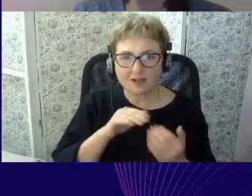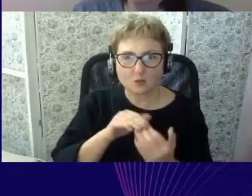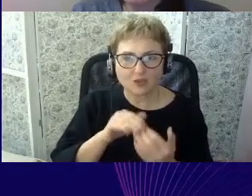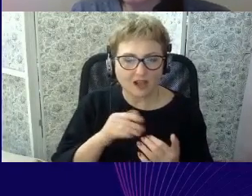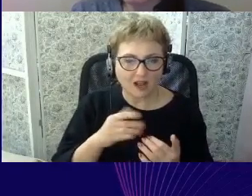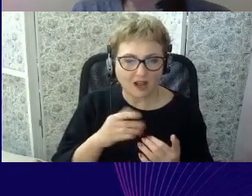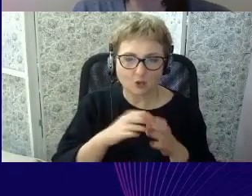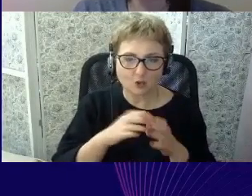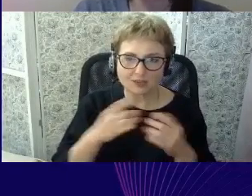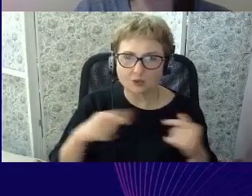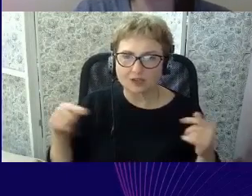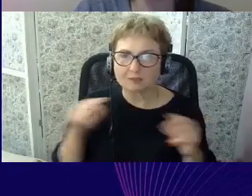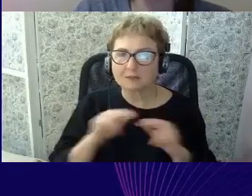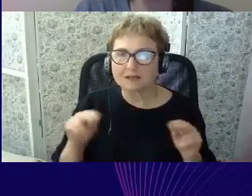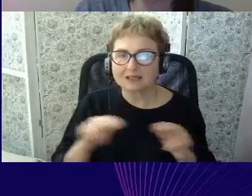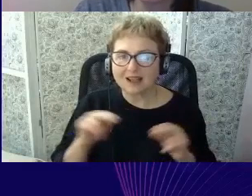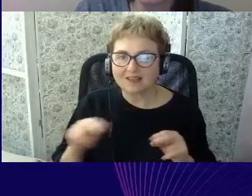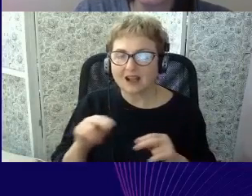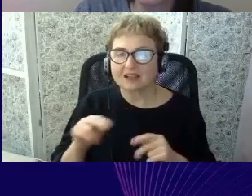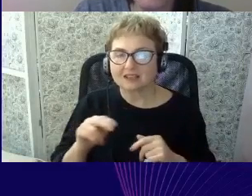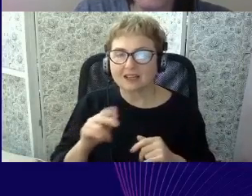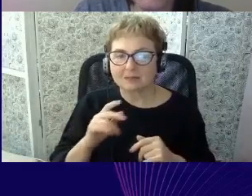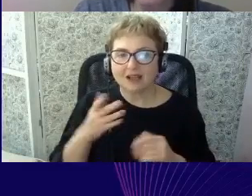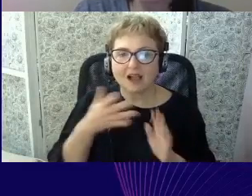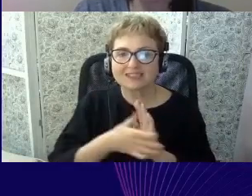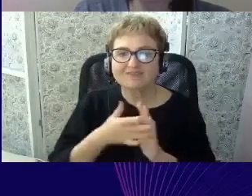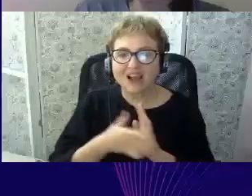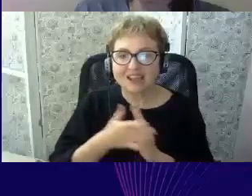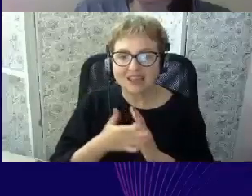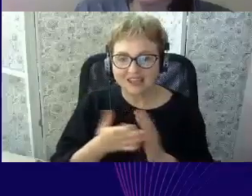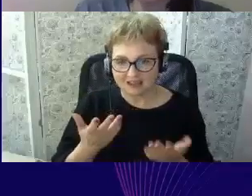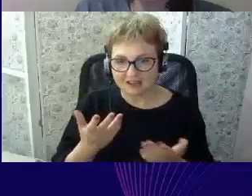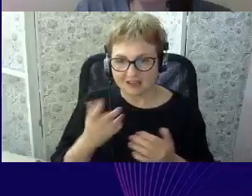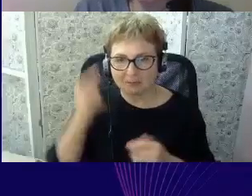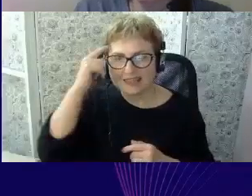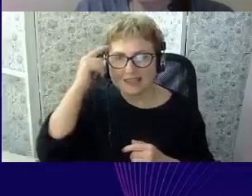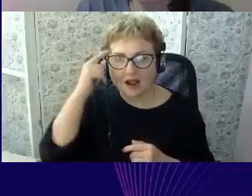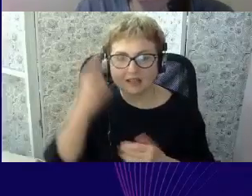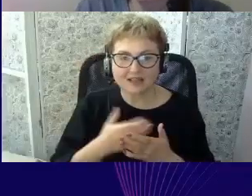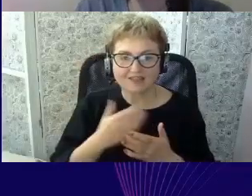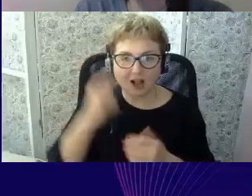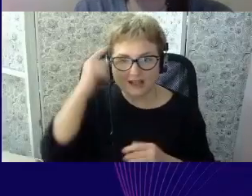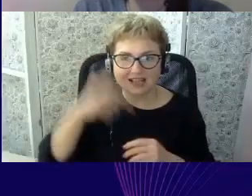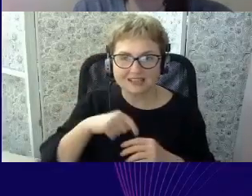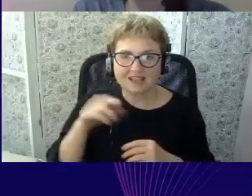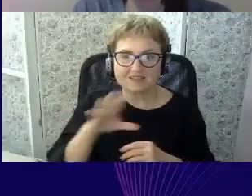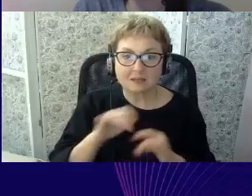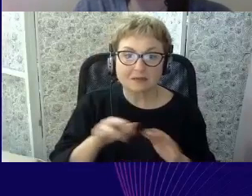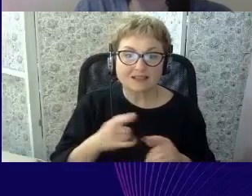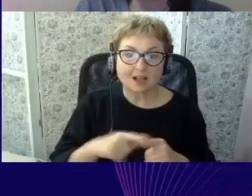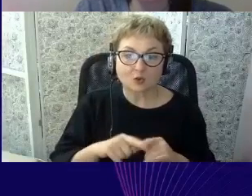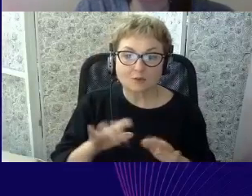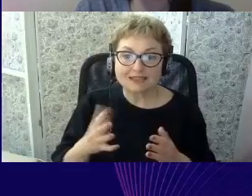с другими преподавателями, в освоение, ну, вернее, в понимании, наверное, осознание всех процессов,